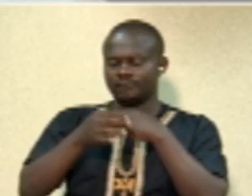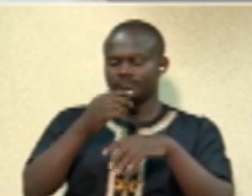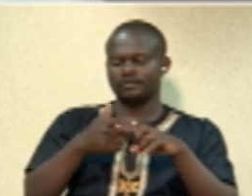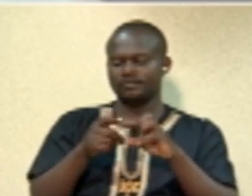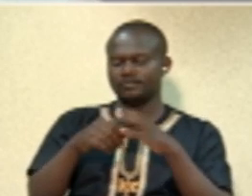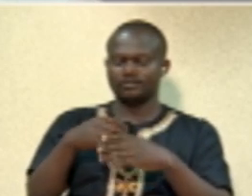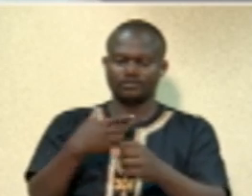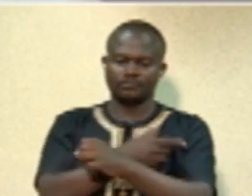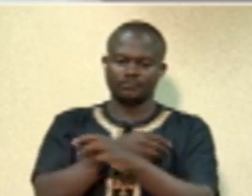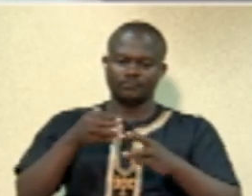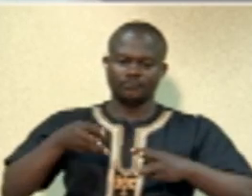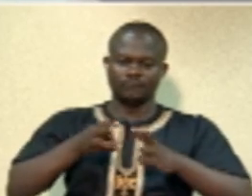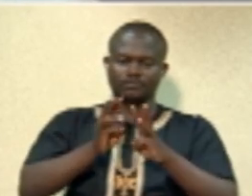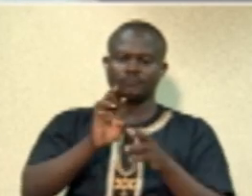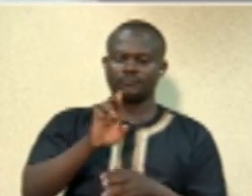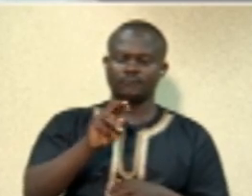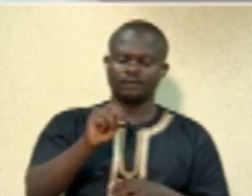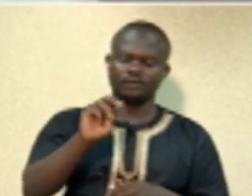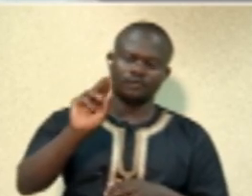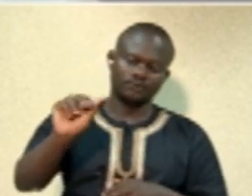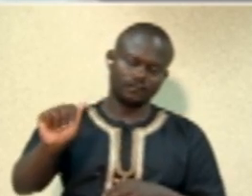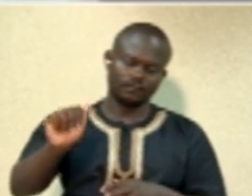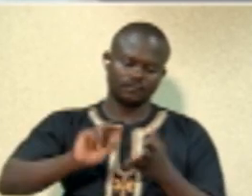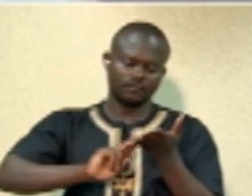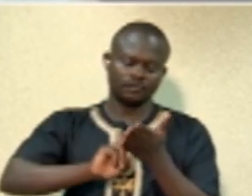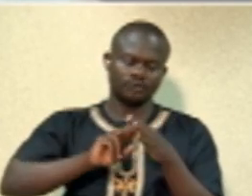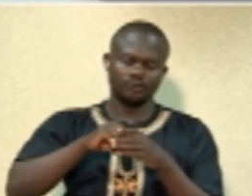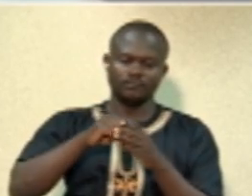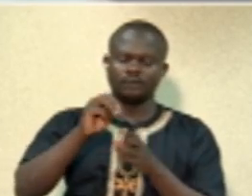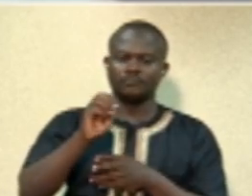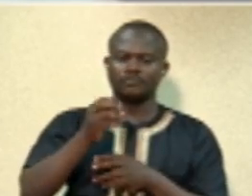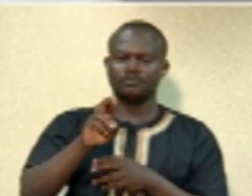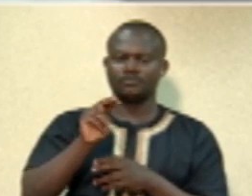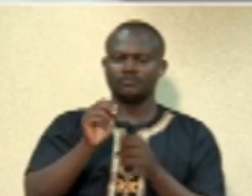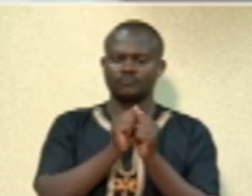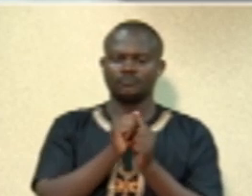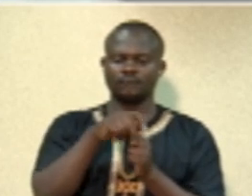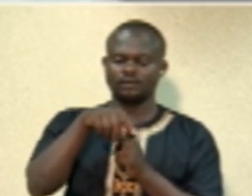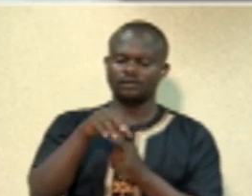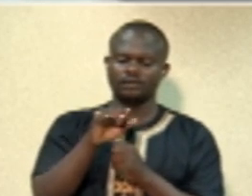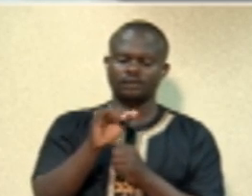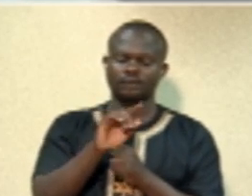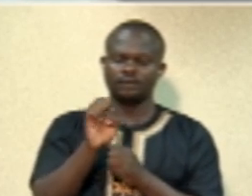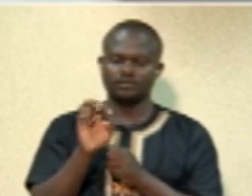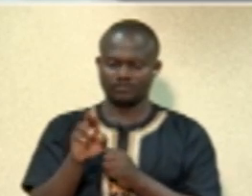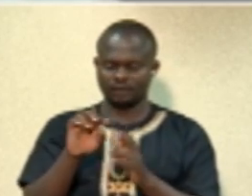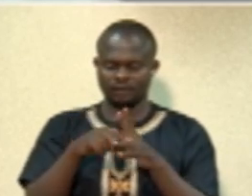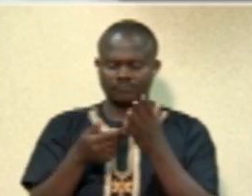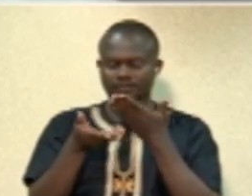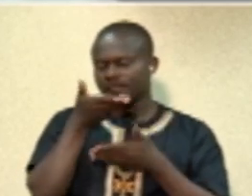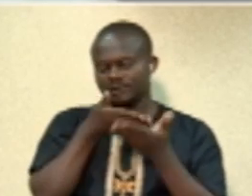inkingo zikoresheje uburyo bwa RNA bukoreshwa na Moderna ndetse na Pfizer. Twinjiye muri ibyo